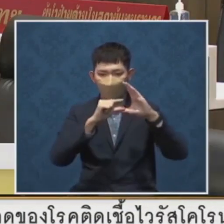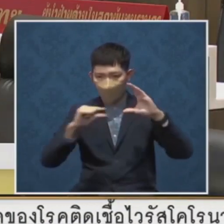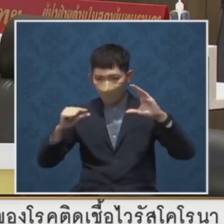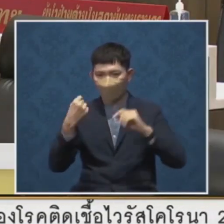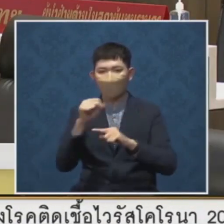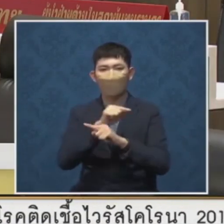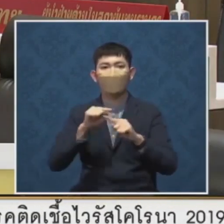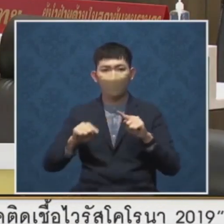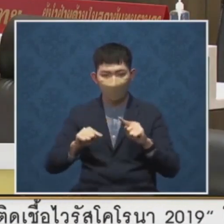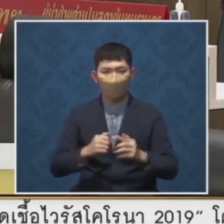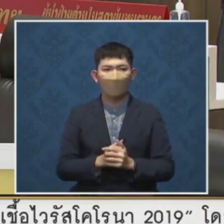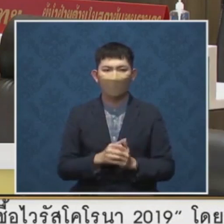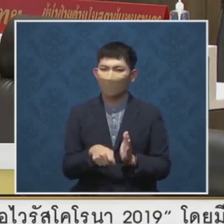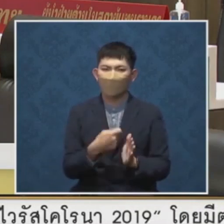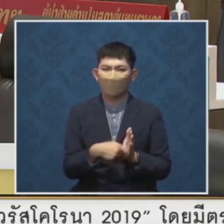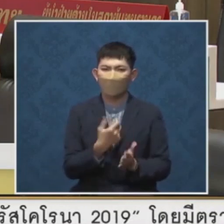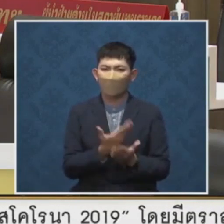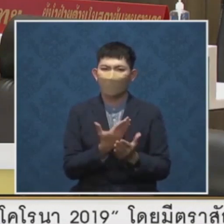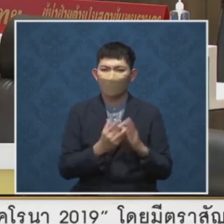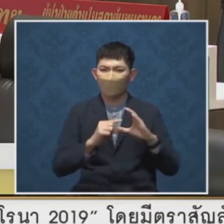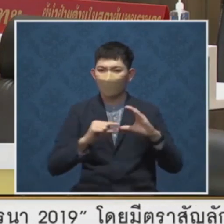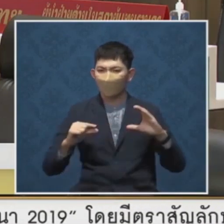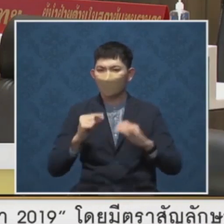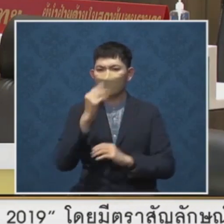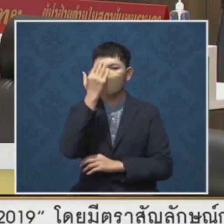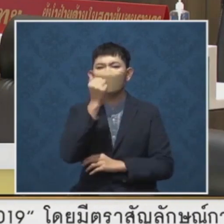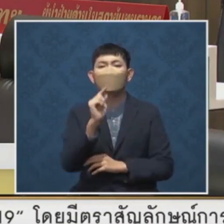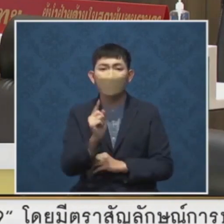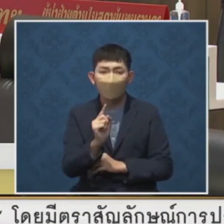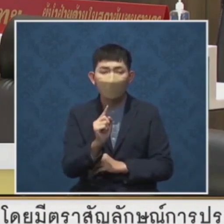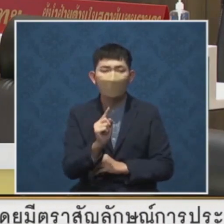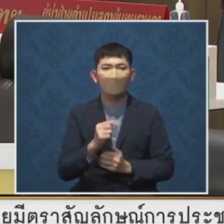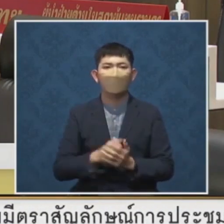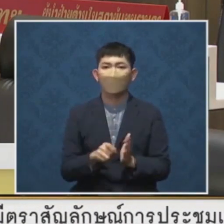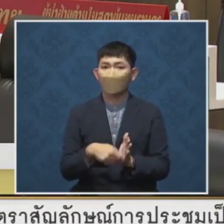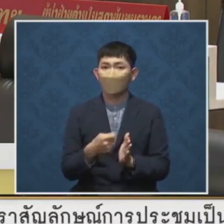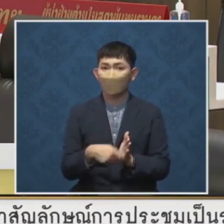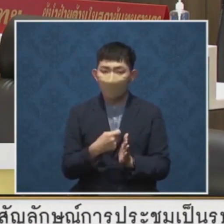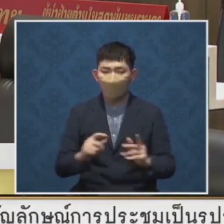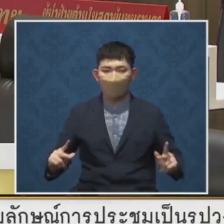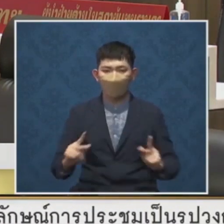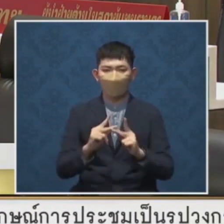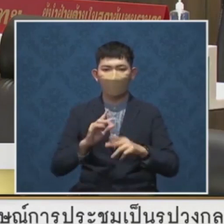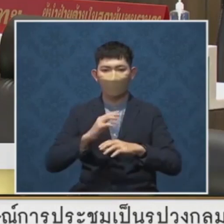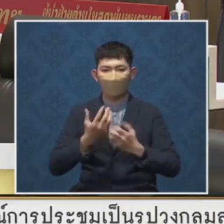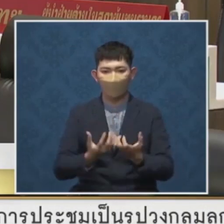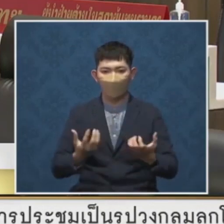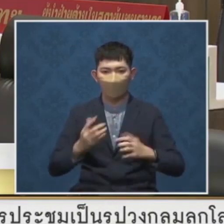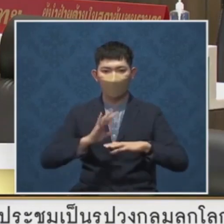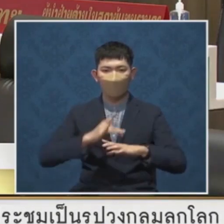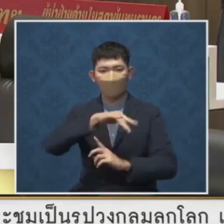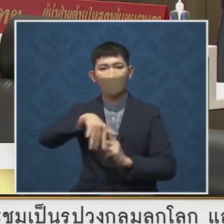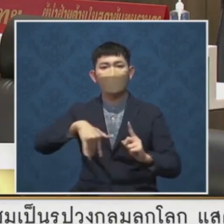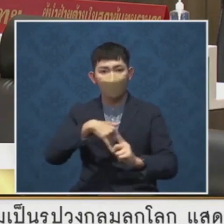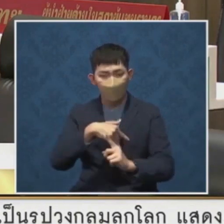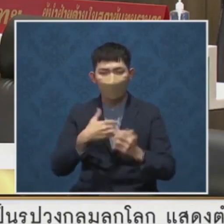างพรบพรรคการเมืองทำให้กระบวนการประกาศใช้เป็นกฎหมายดีเลย์ออกไปอีกแบบคาดคะเน